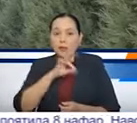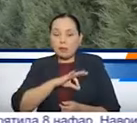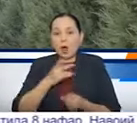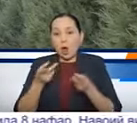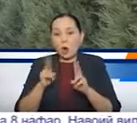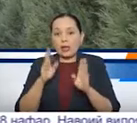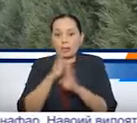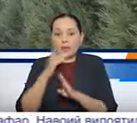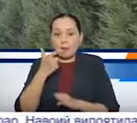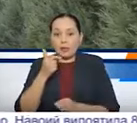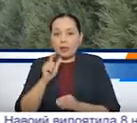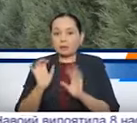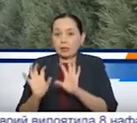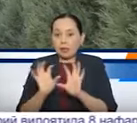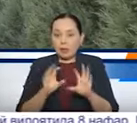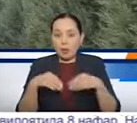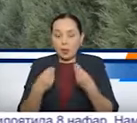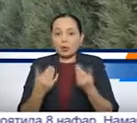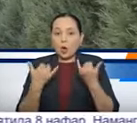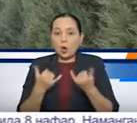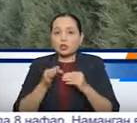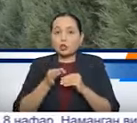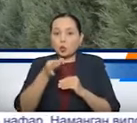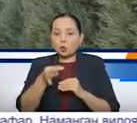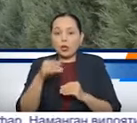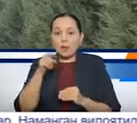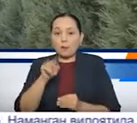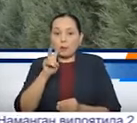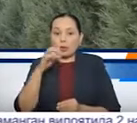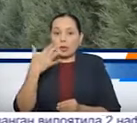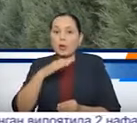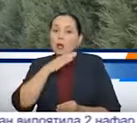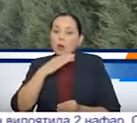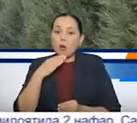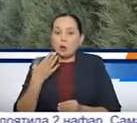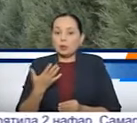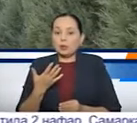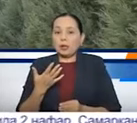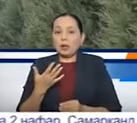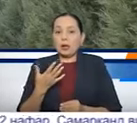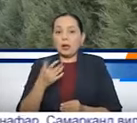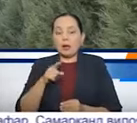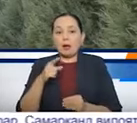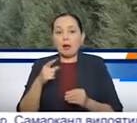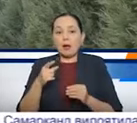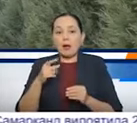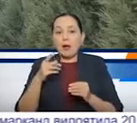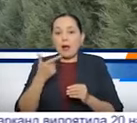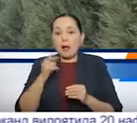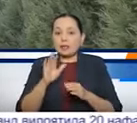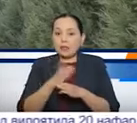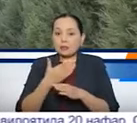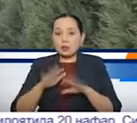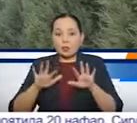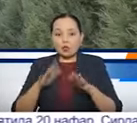to'liq ta'minlab kelinmoqda. Hozirda hududimizda 1250 dan ortiq GTLarimiz, ya'ni gaz taqsimlash